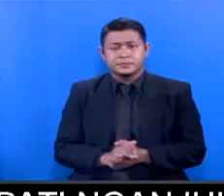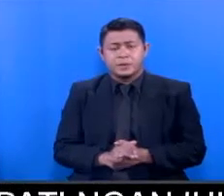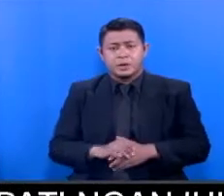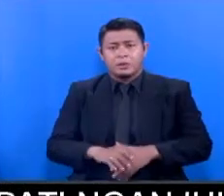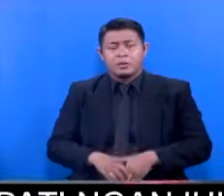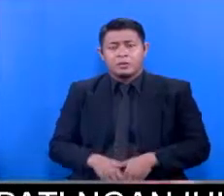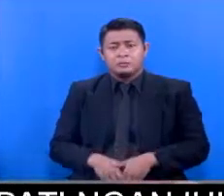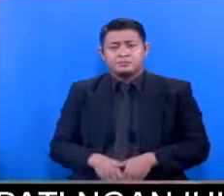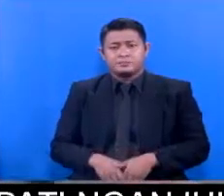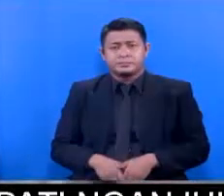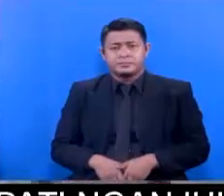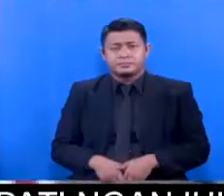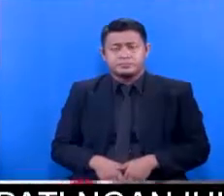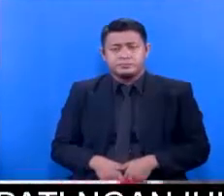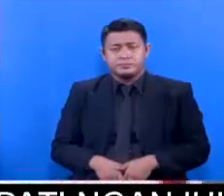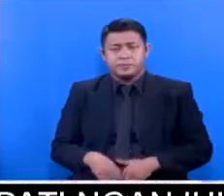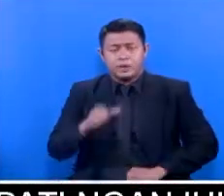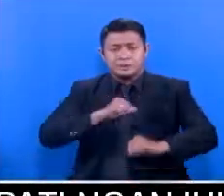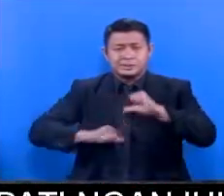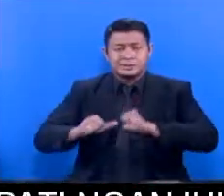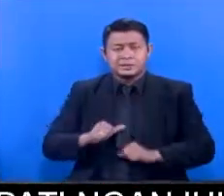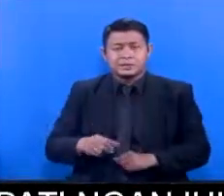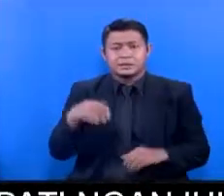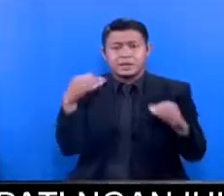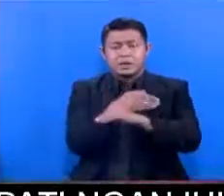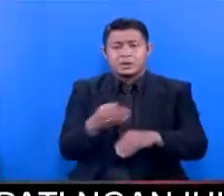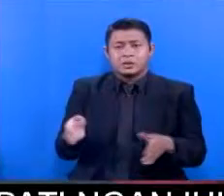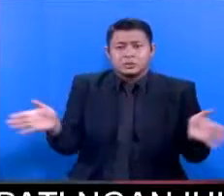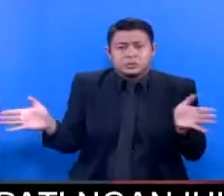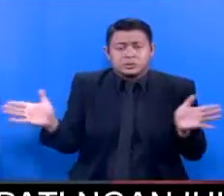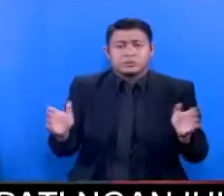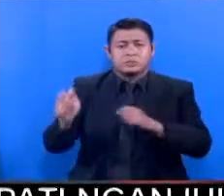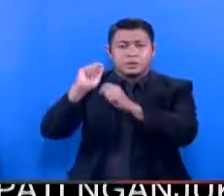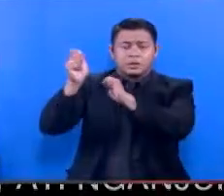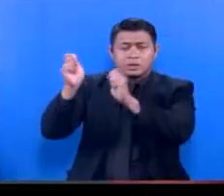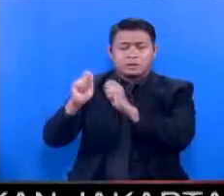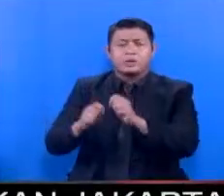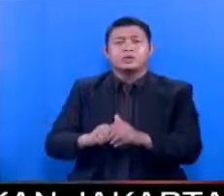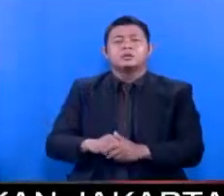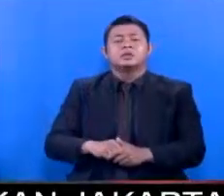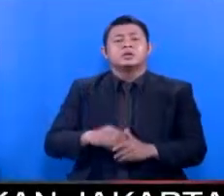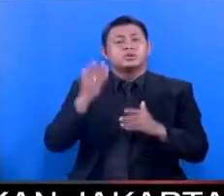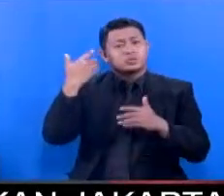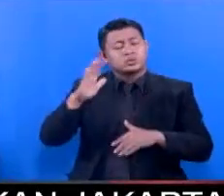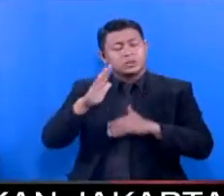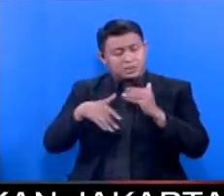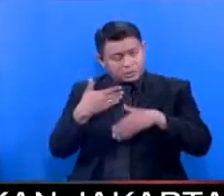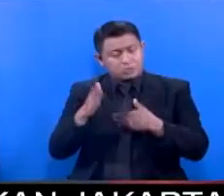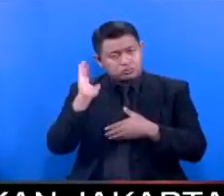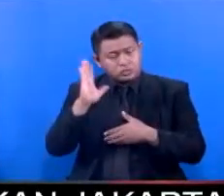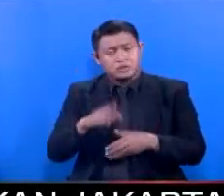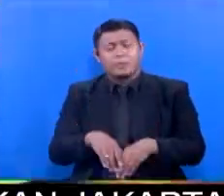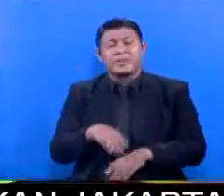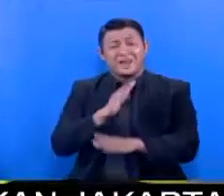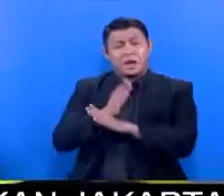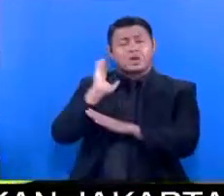Operasi penyekatan dalam rangka pelarangan mudik Lebaran dari tanggal 6 sampai 17 Mei 2021 sudah dilakukan. Meski